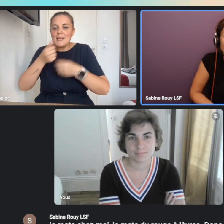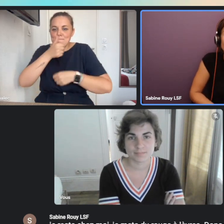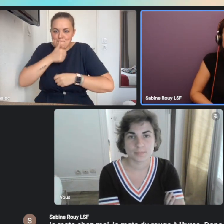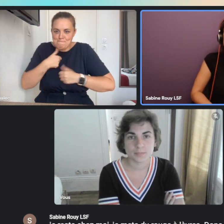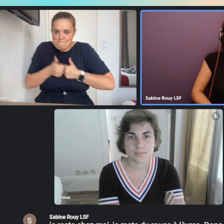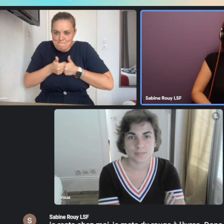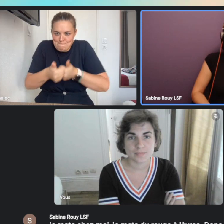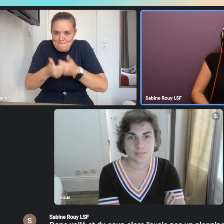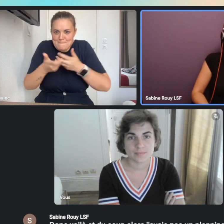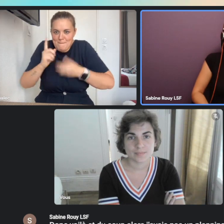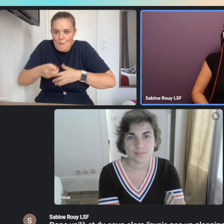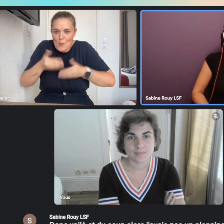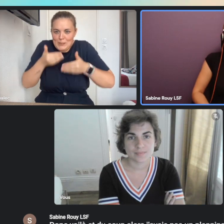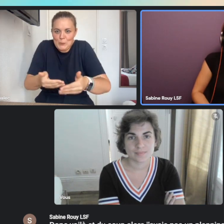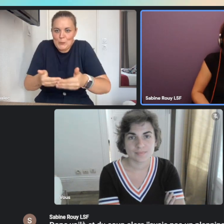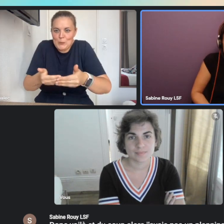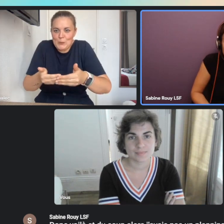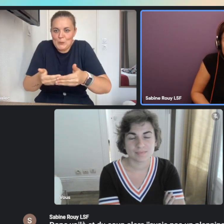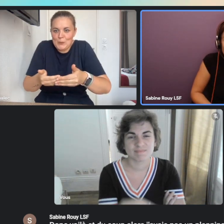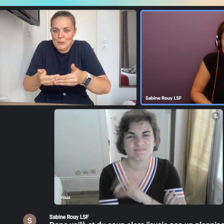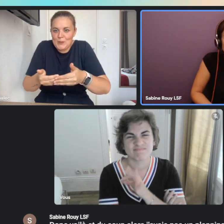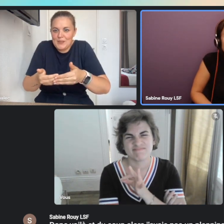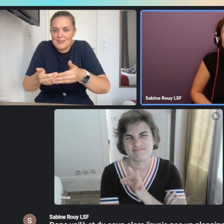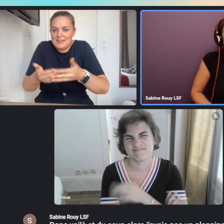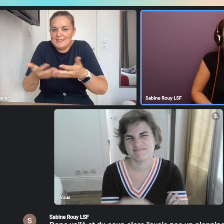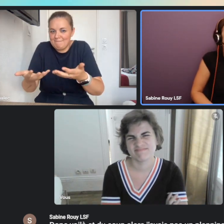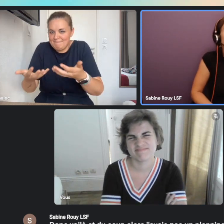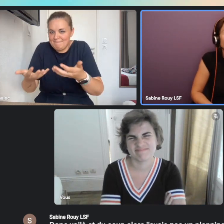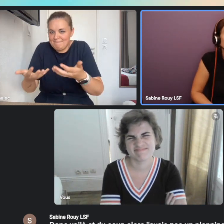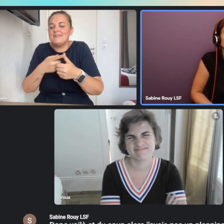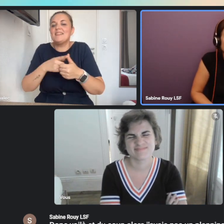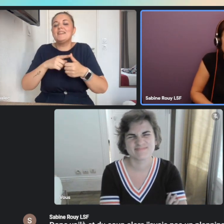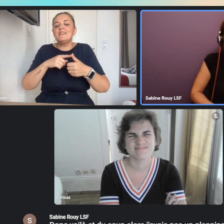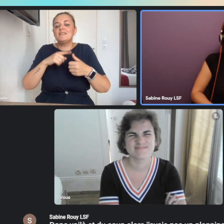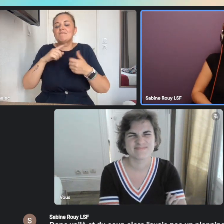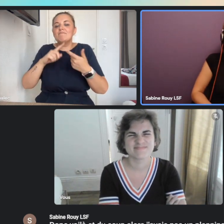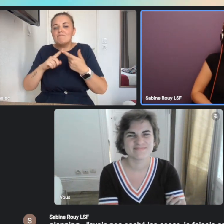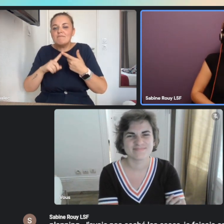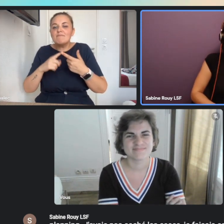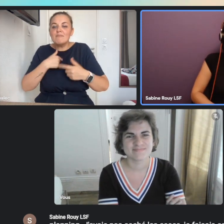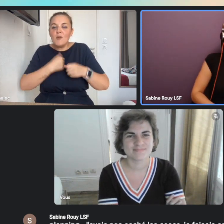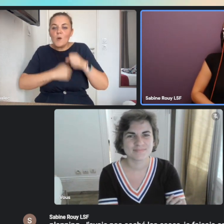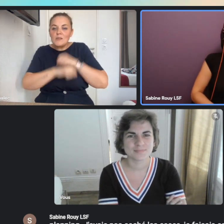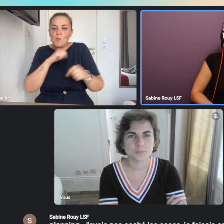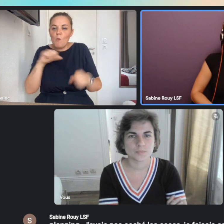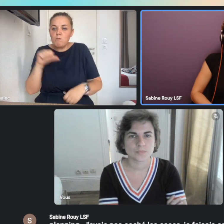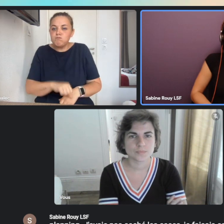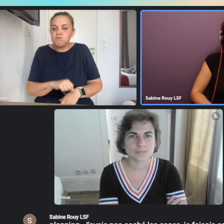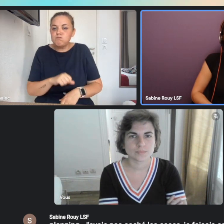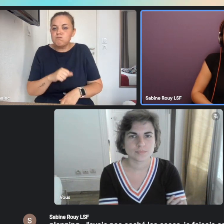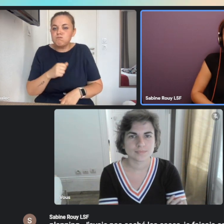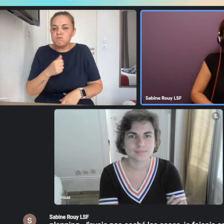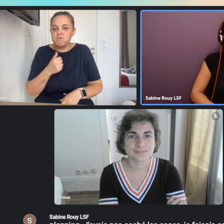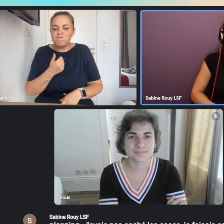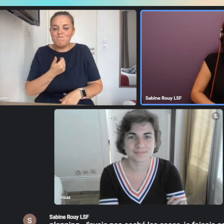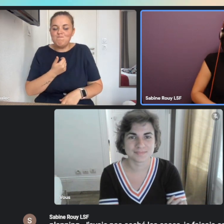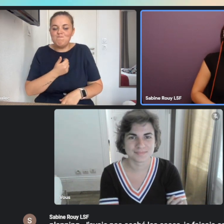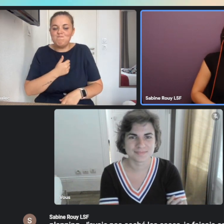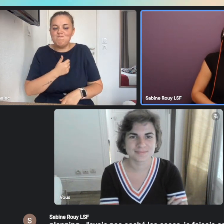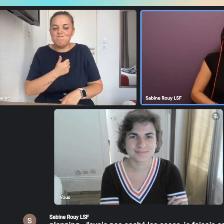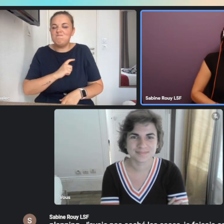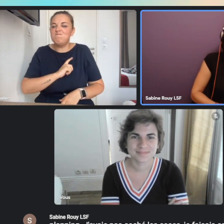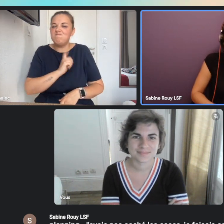partageais pas mon défi. Je me forçais donc à suivre, à continuer, ce défi. Ensuite, au niveau de